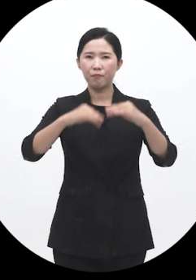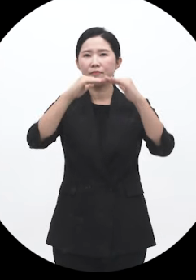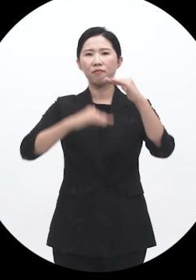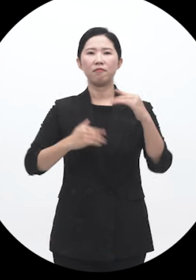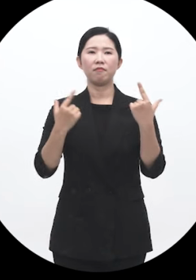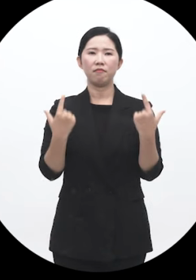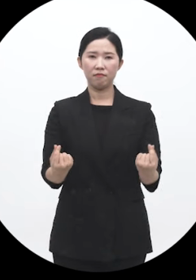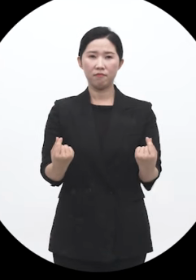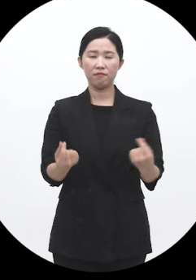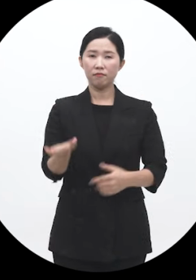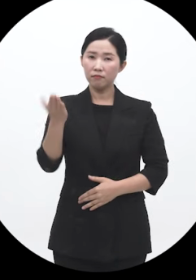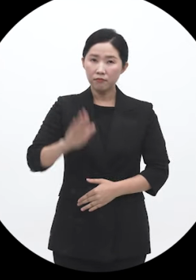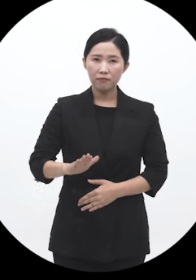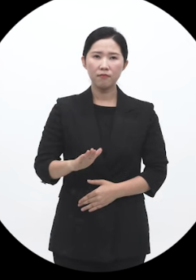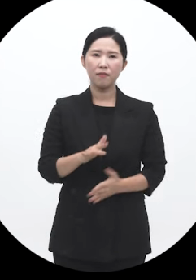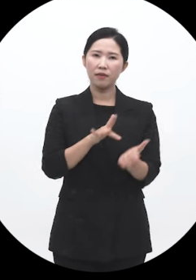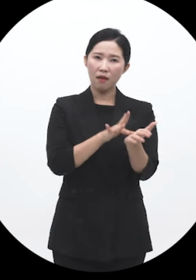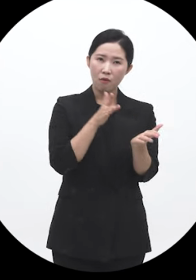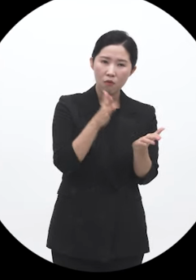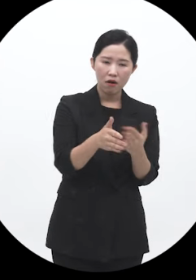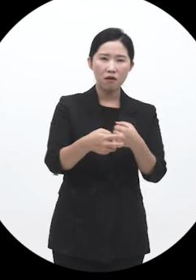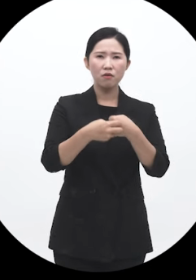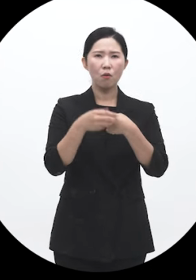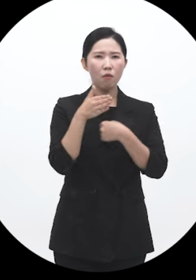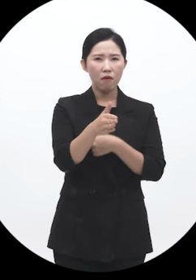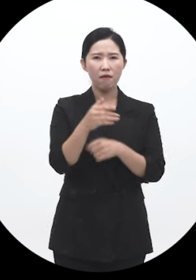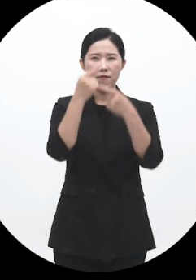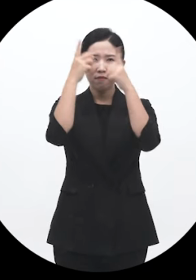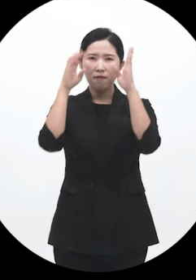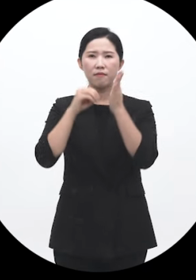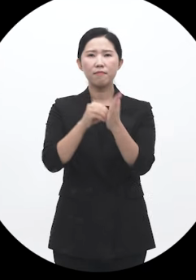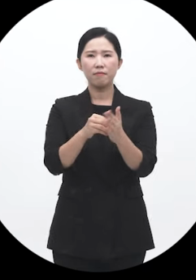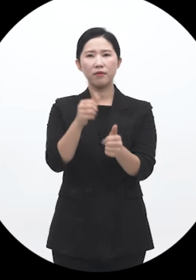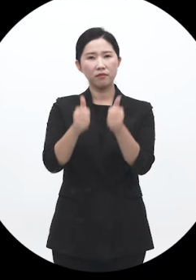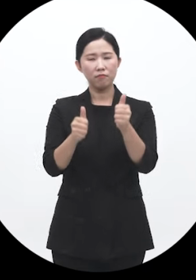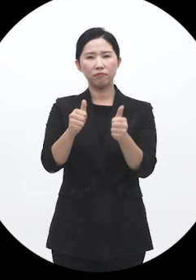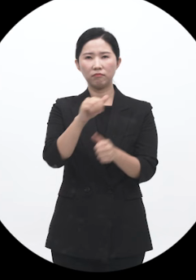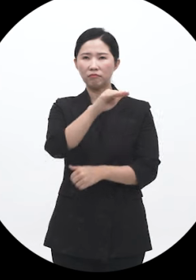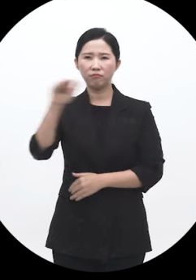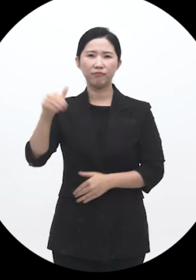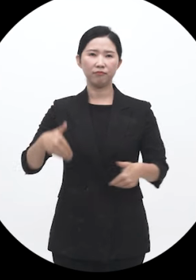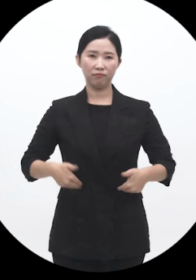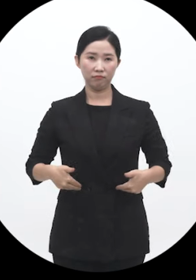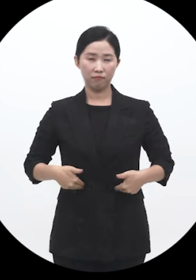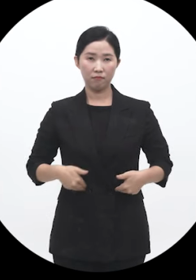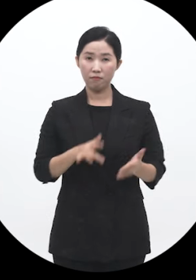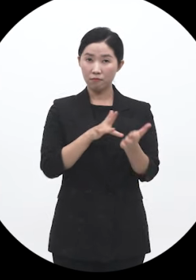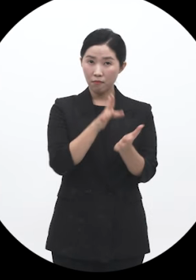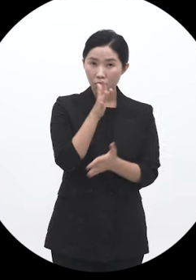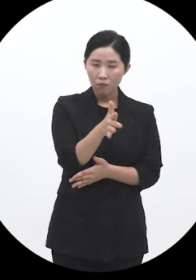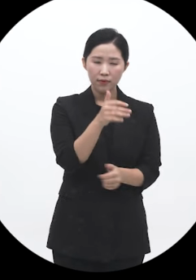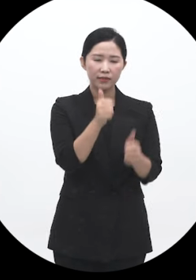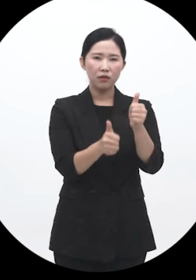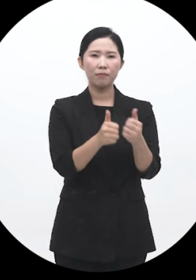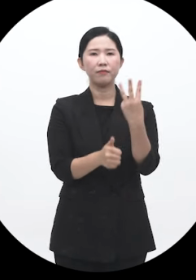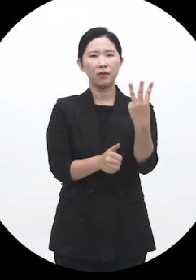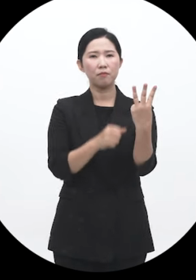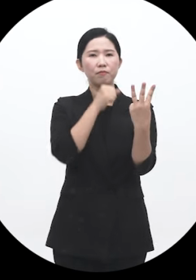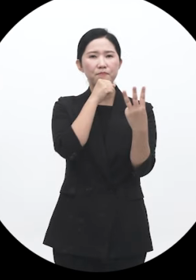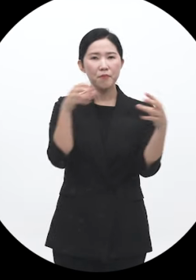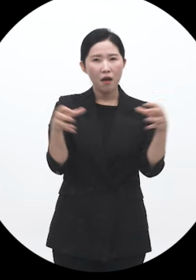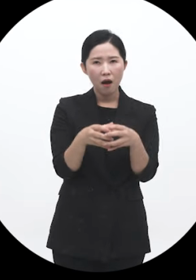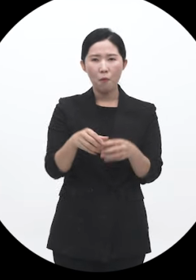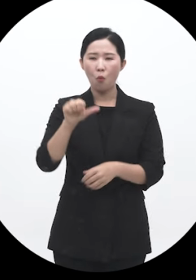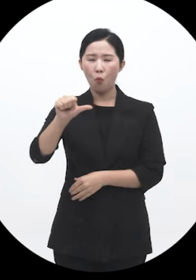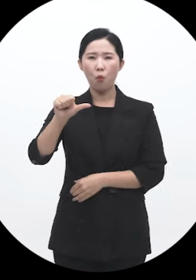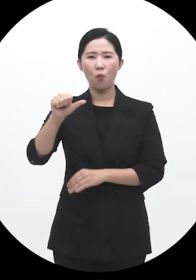기준이 약학과와 의예과에는 적용됩니다. 약학과의 경우에는 세계 영역 등급합 5